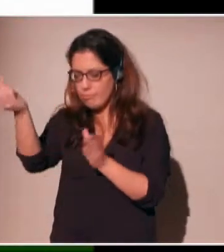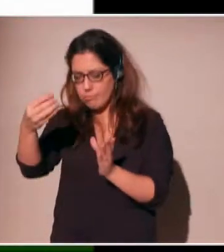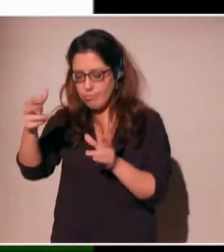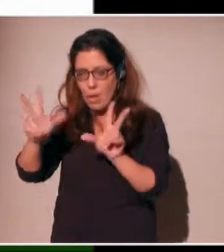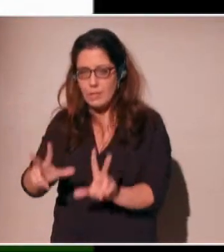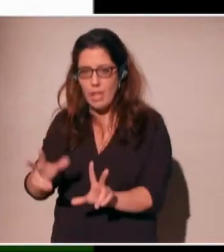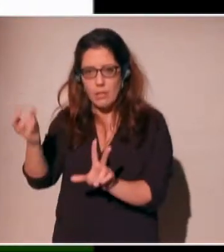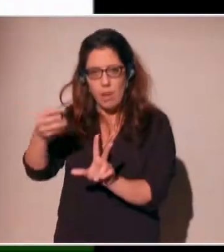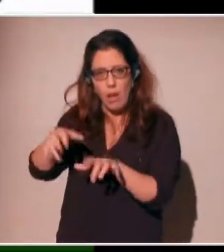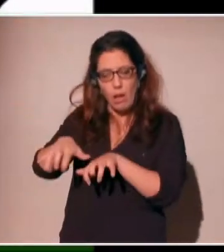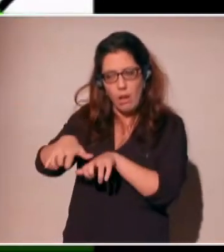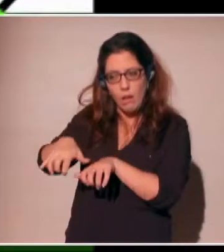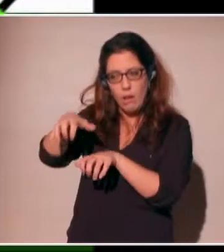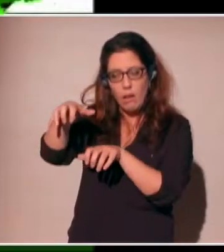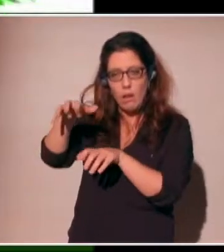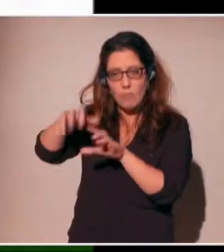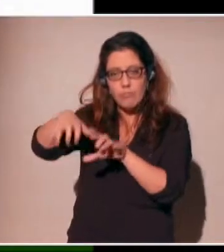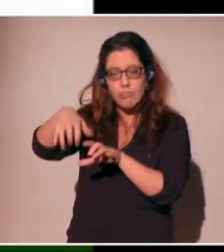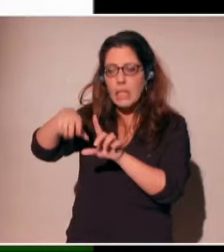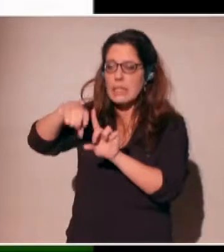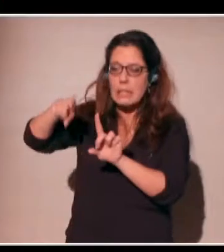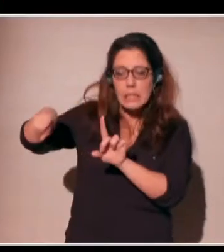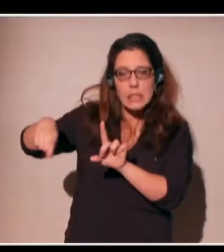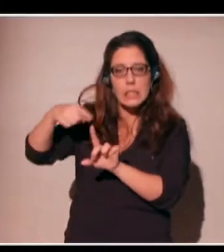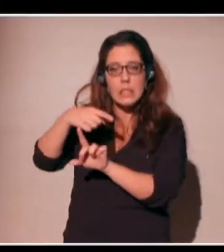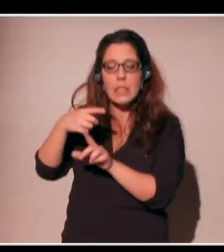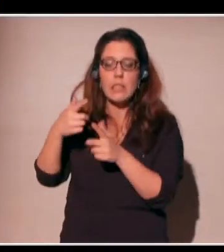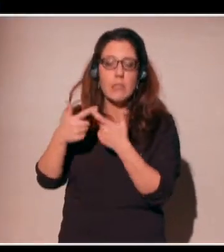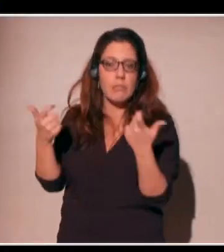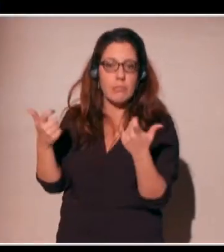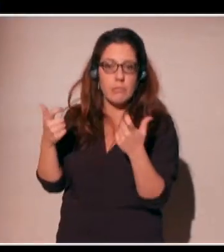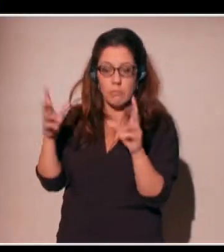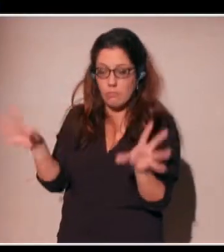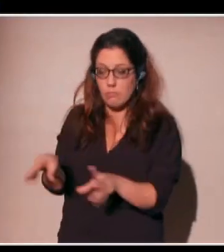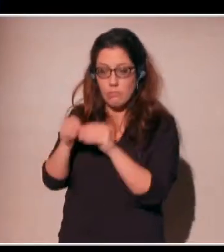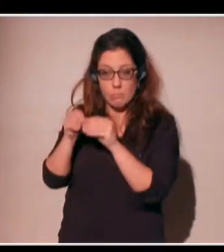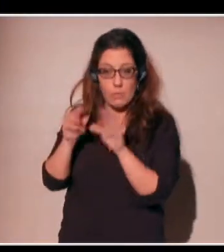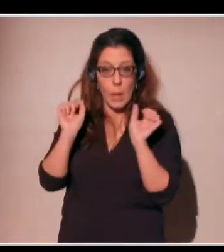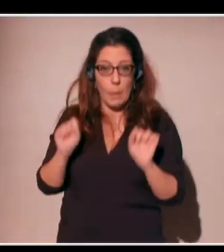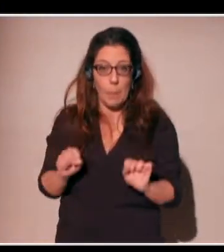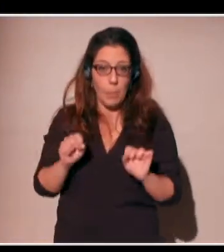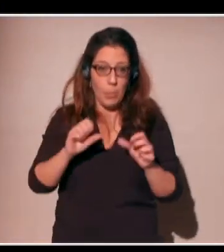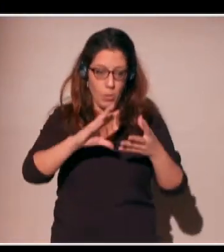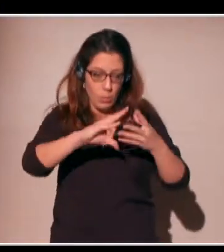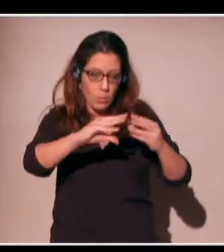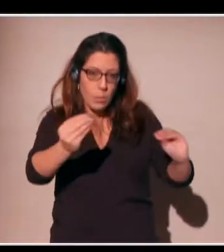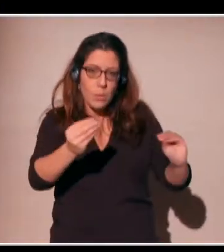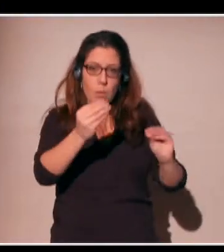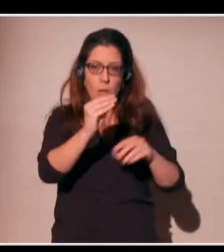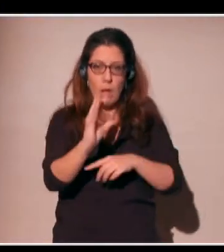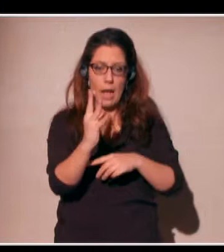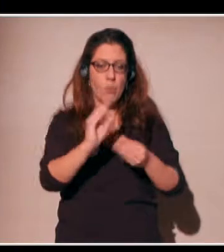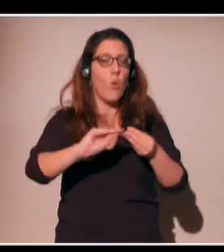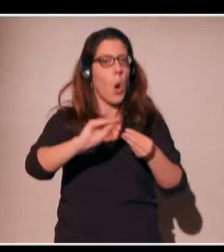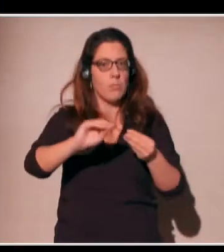nous prenons quelques statistiques, vous pouvez arriver à faire une modélisation de cet objet